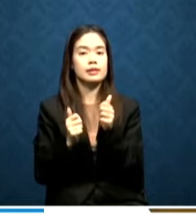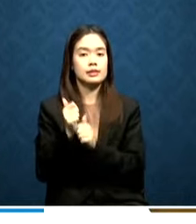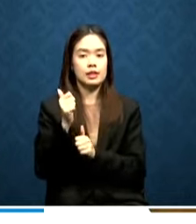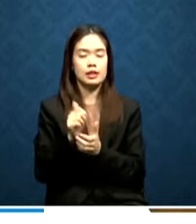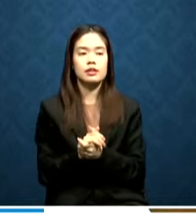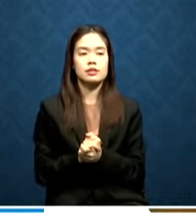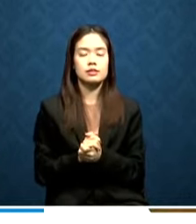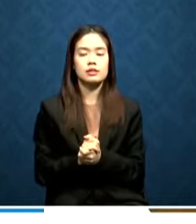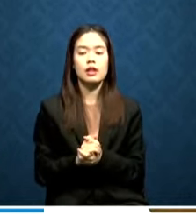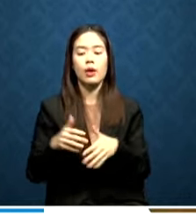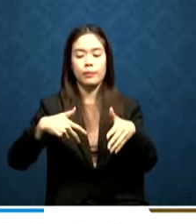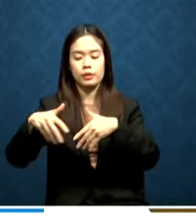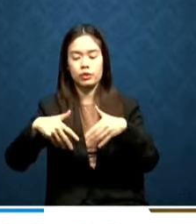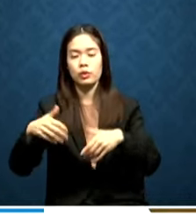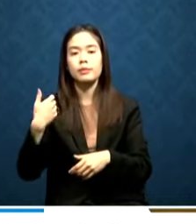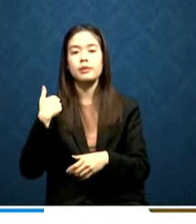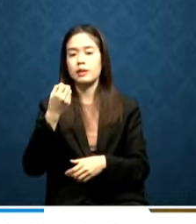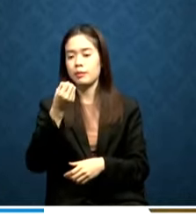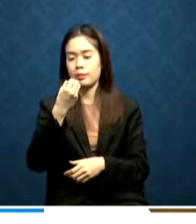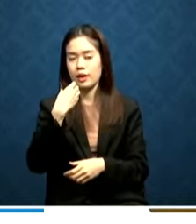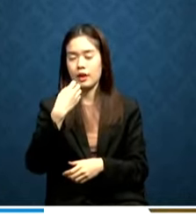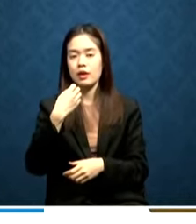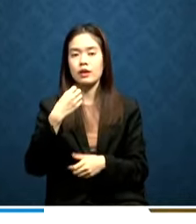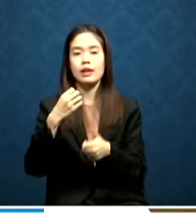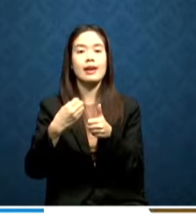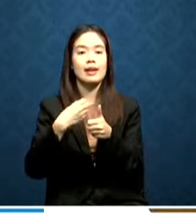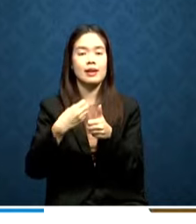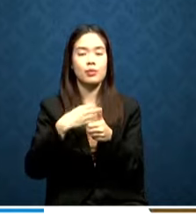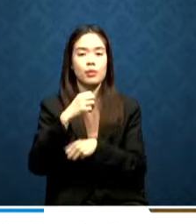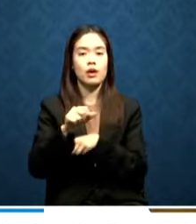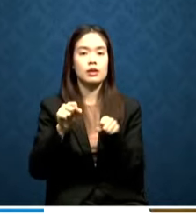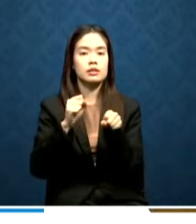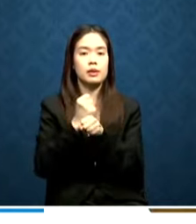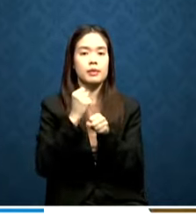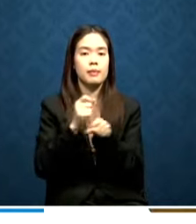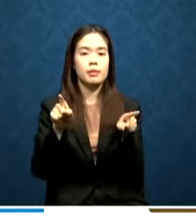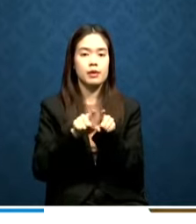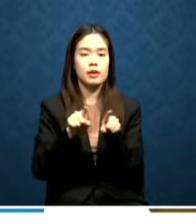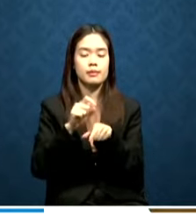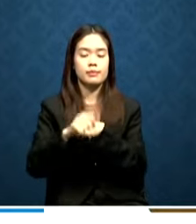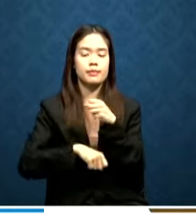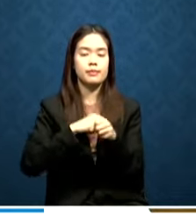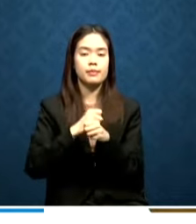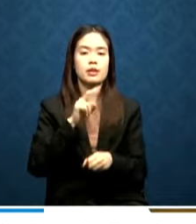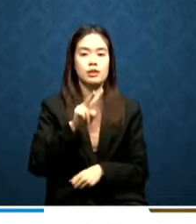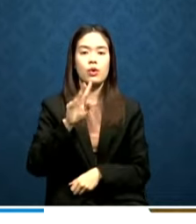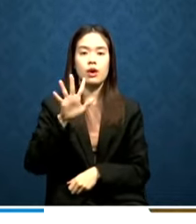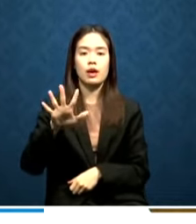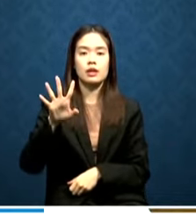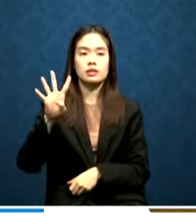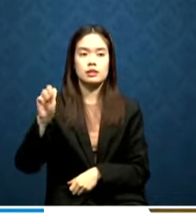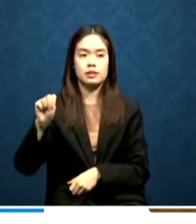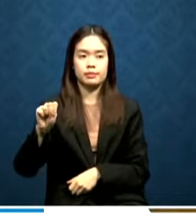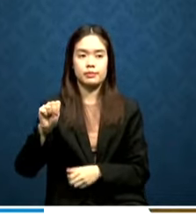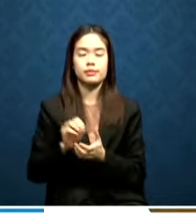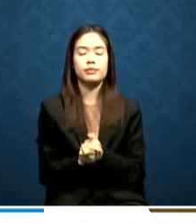มือนกับปี40ก็คือ1ใน5ก็เสนอความเห็นไปโดยสรุปคณะกรรมการพิจารณากันดีแล้ว